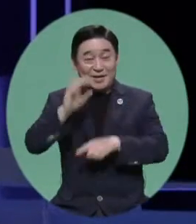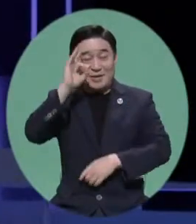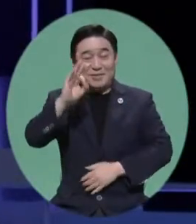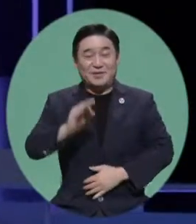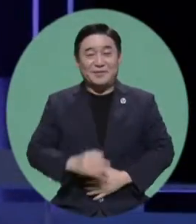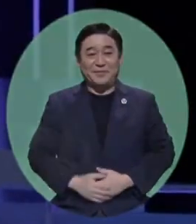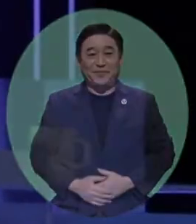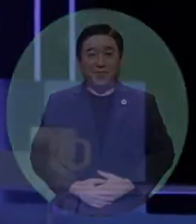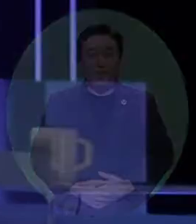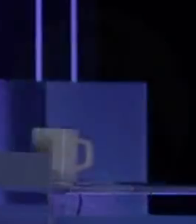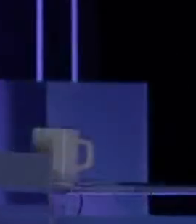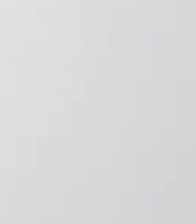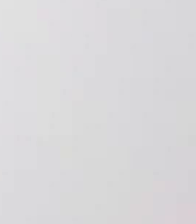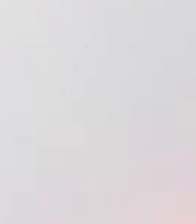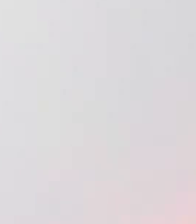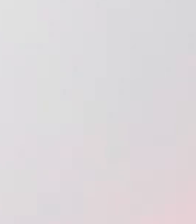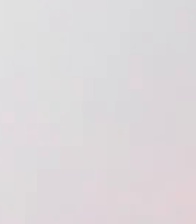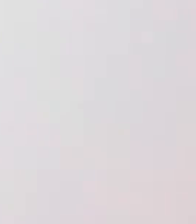보시겠습니다